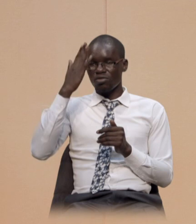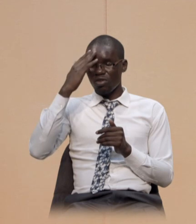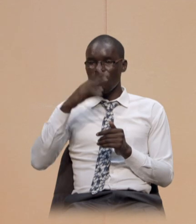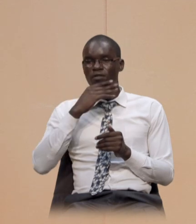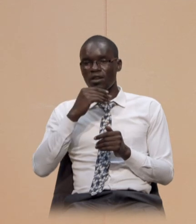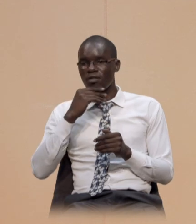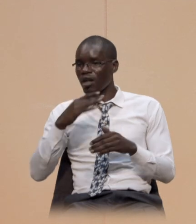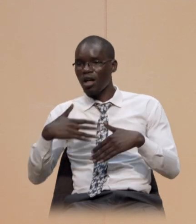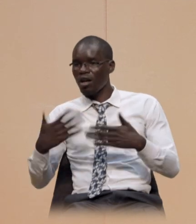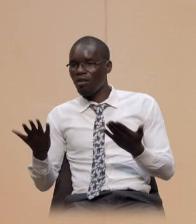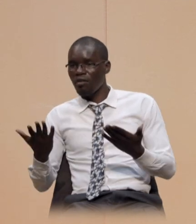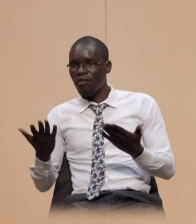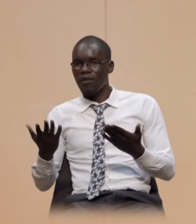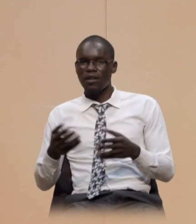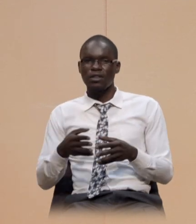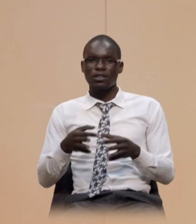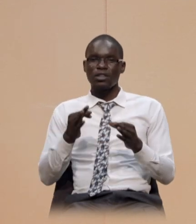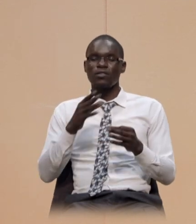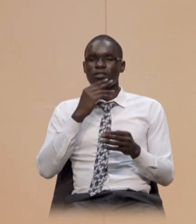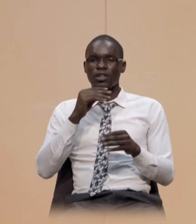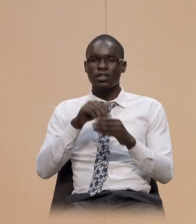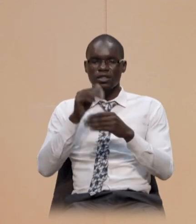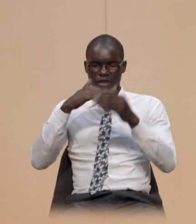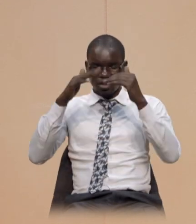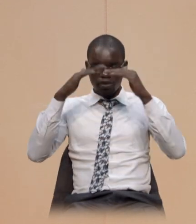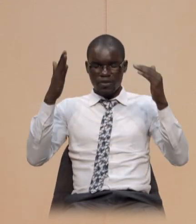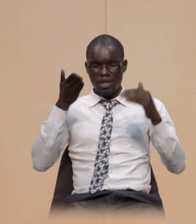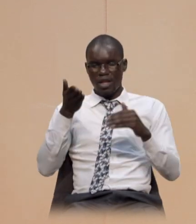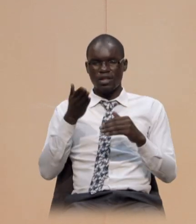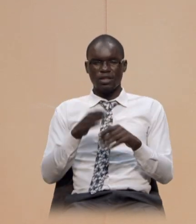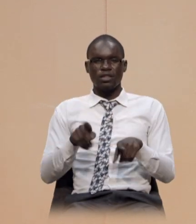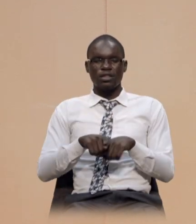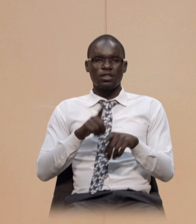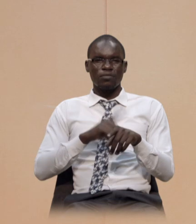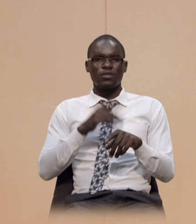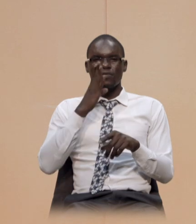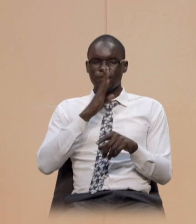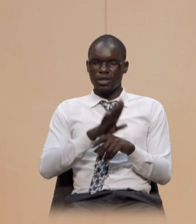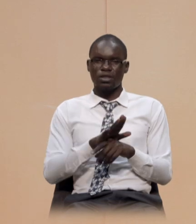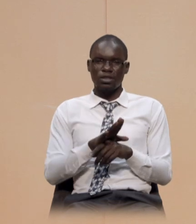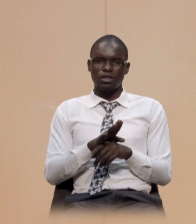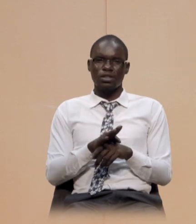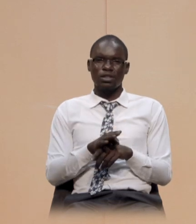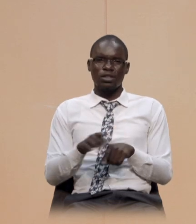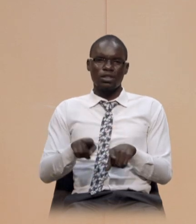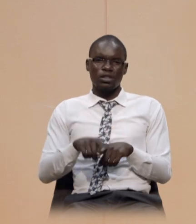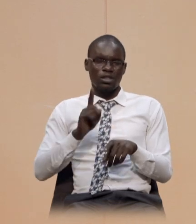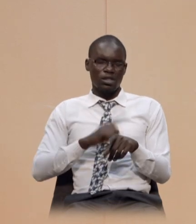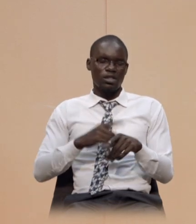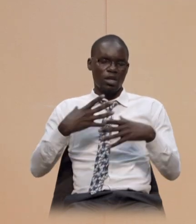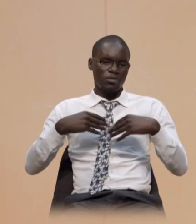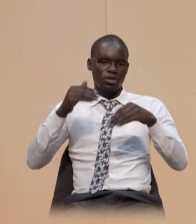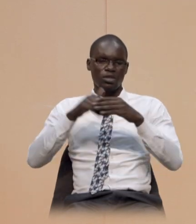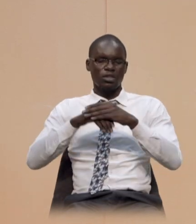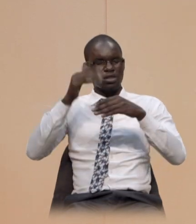haraka. Ngawa baba ya mbinguni alikuwa yuko. Lakini utakuta ya kwamba akimaliza, akipaa mbinguni, alikuwa